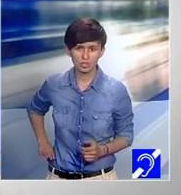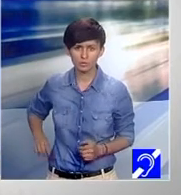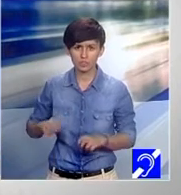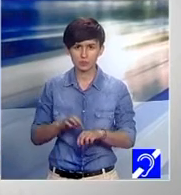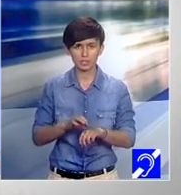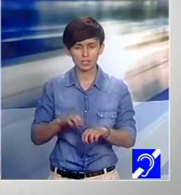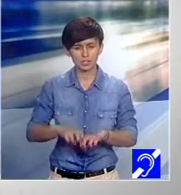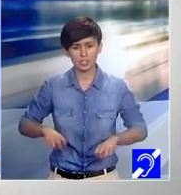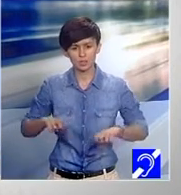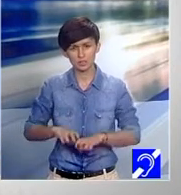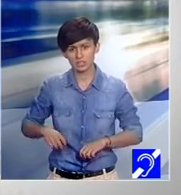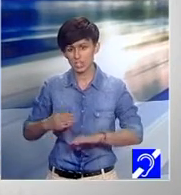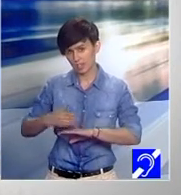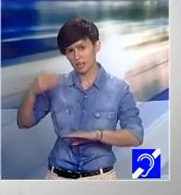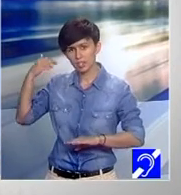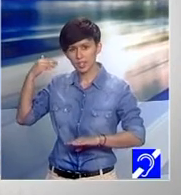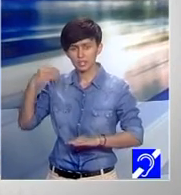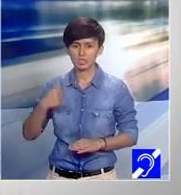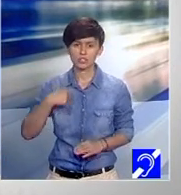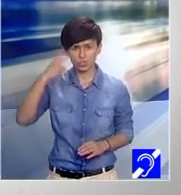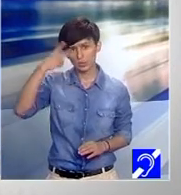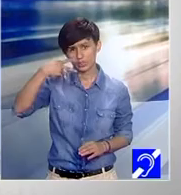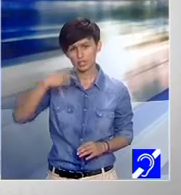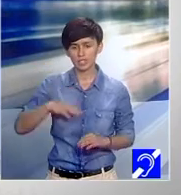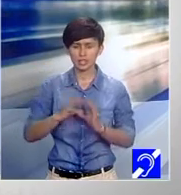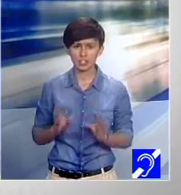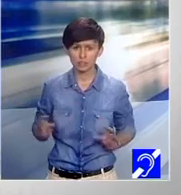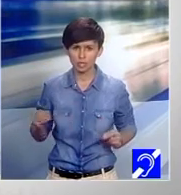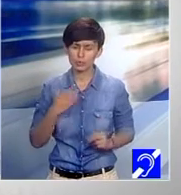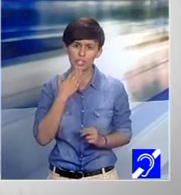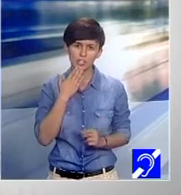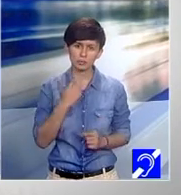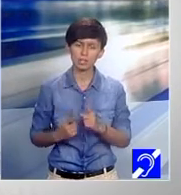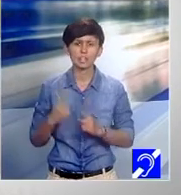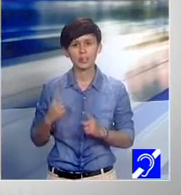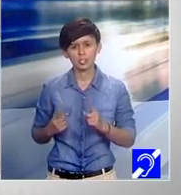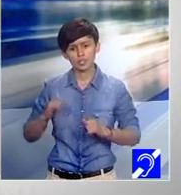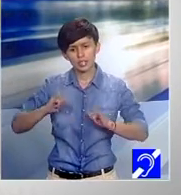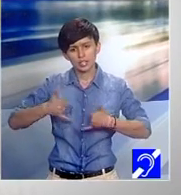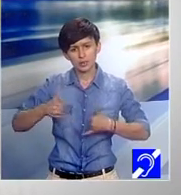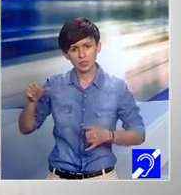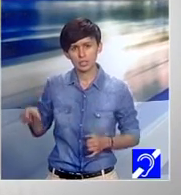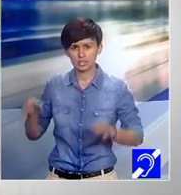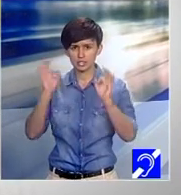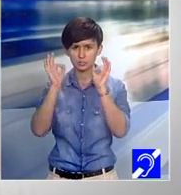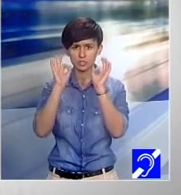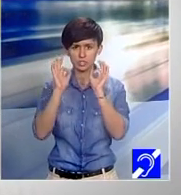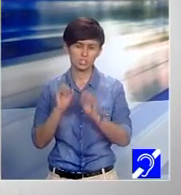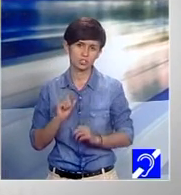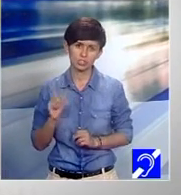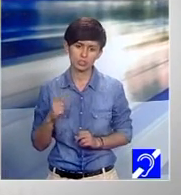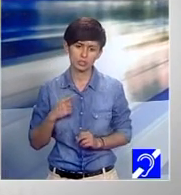această precoce. Înțeleg că, din păcate, în România, în unele cazuri, ne scapă sau specialiștilor le scapă